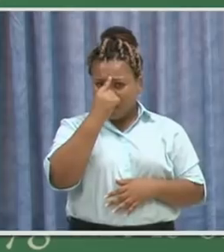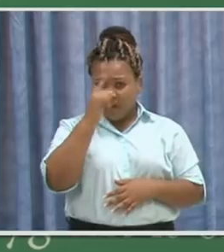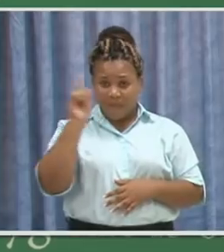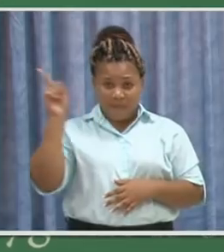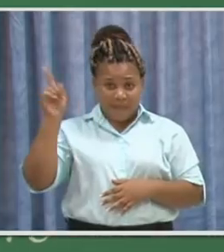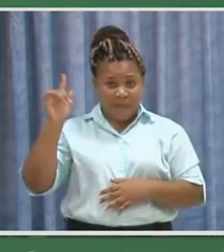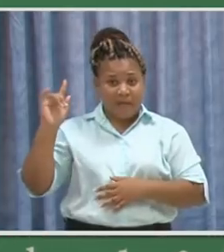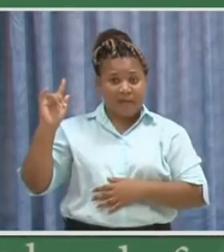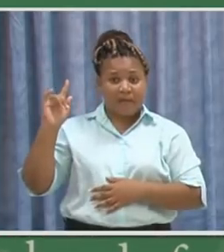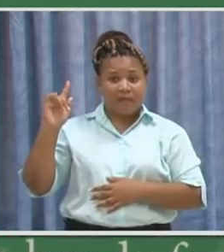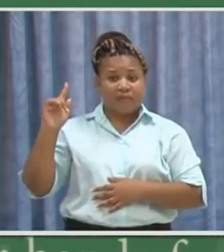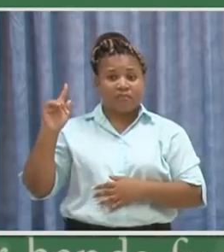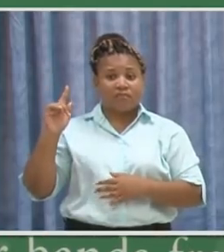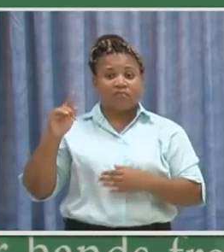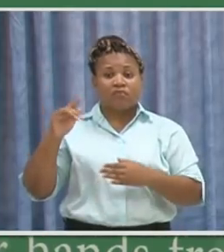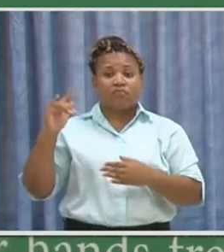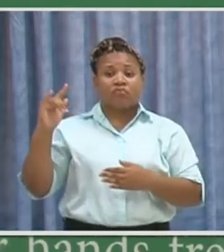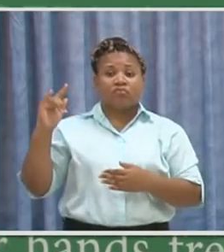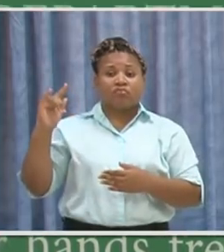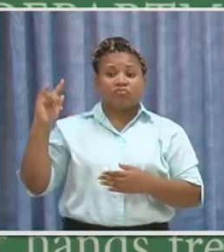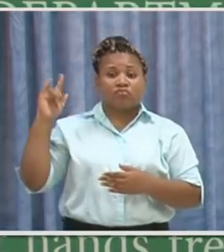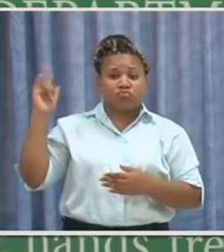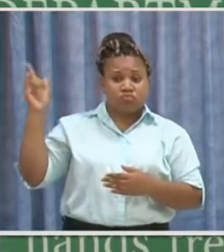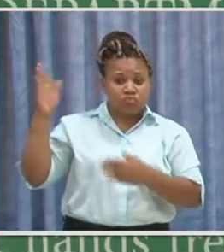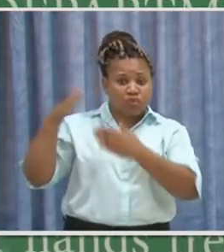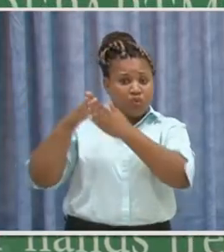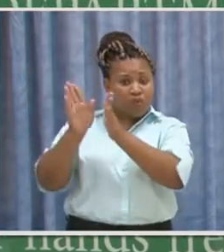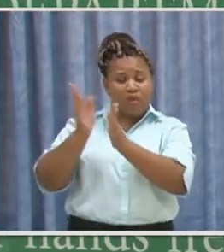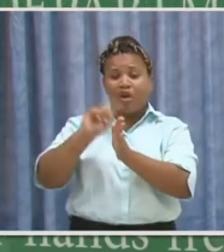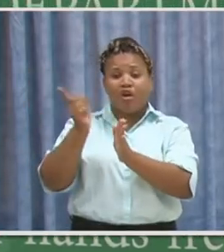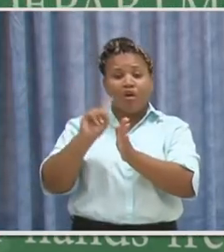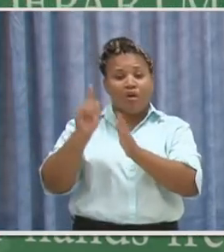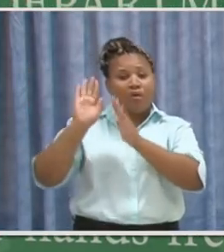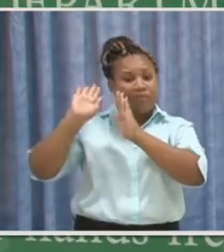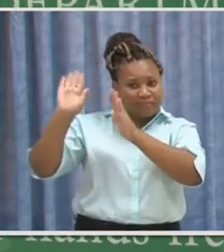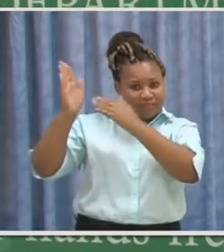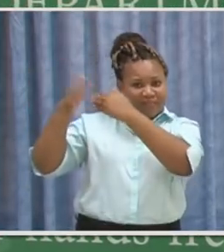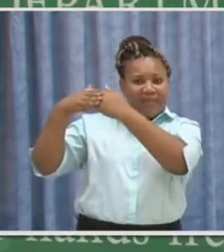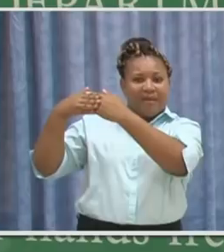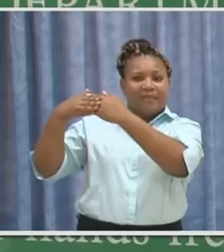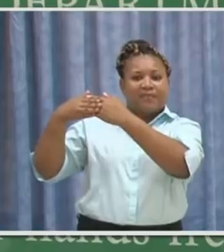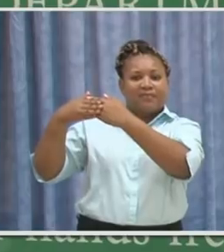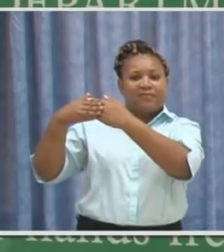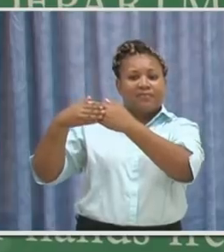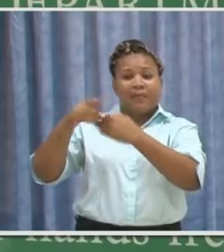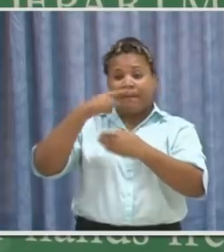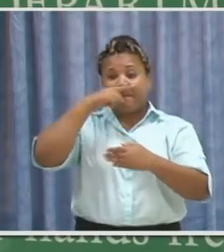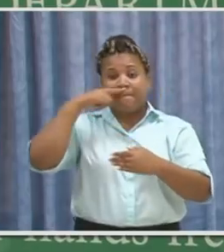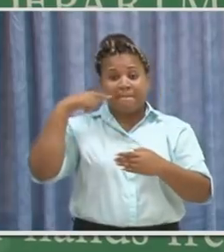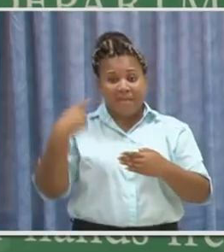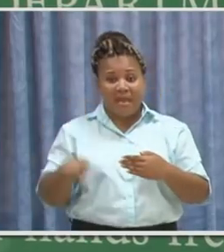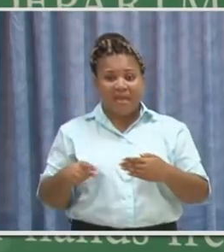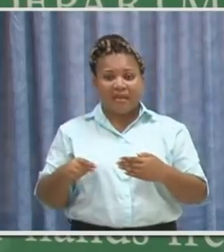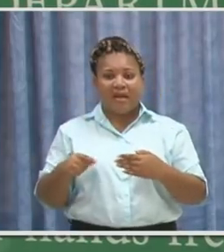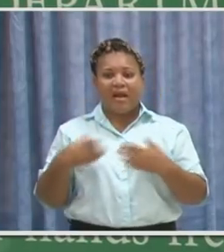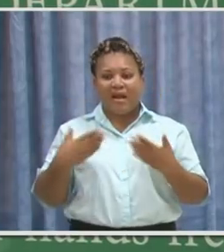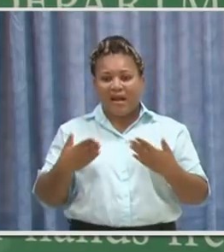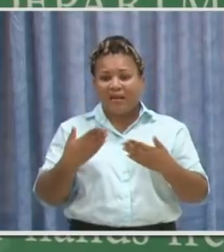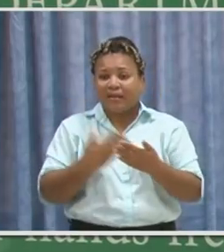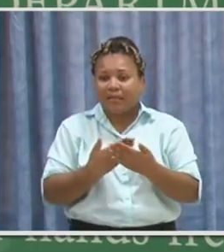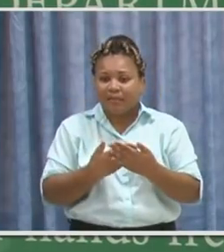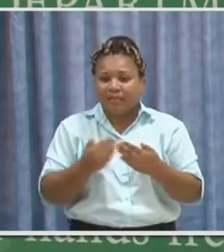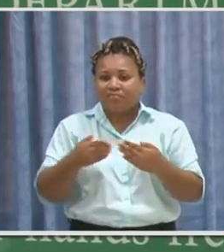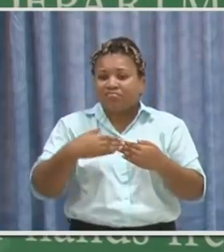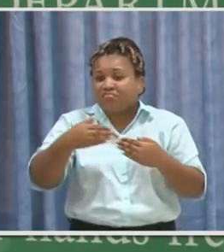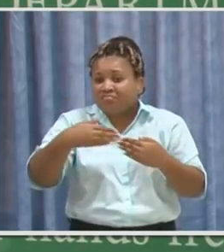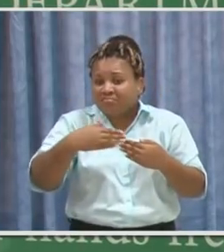ça y a repatriation de façon contrôlée. Avion pour monter pour collecter à monde il n'y a pas aucun crew